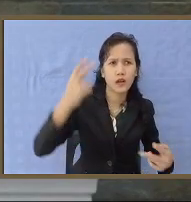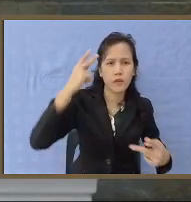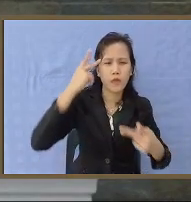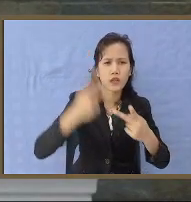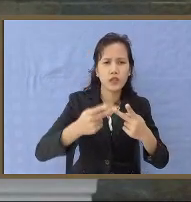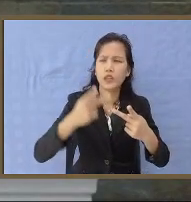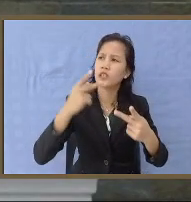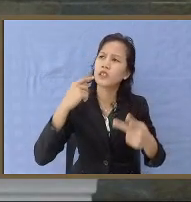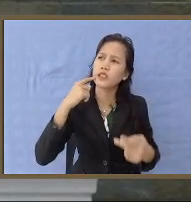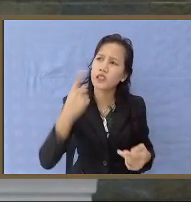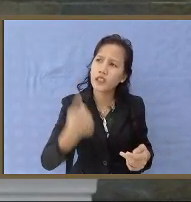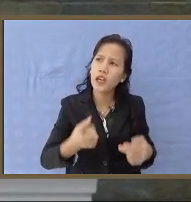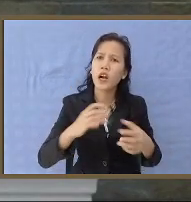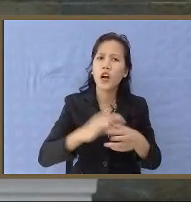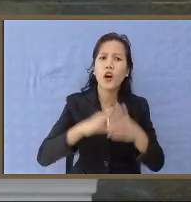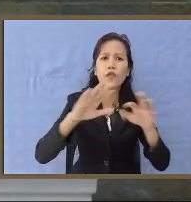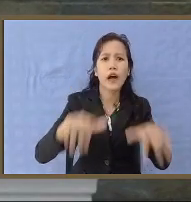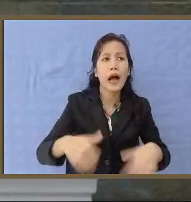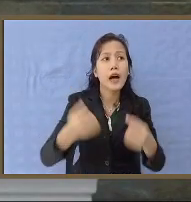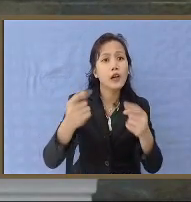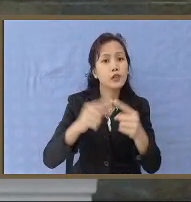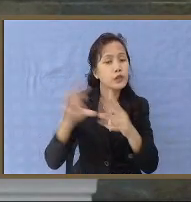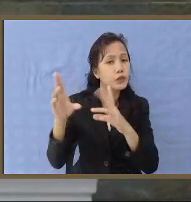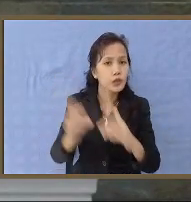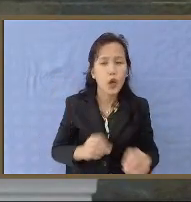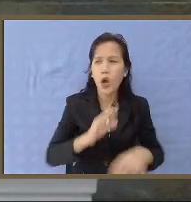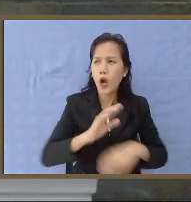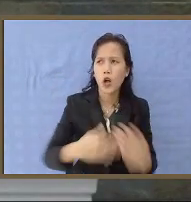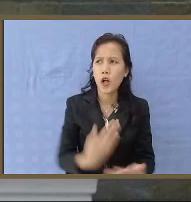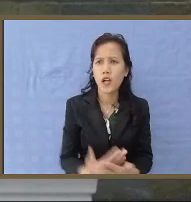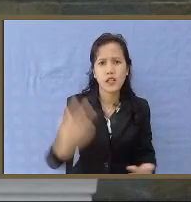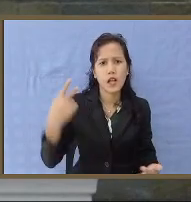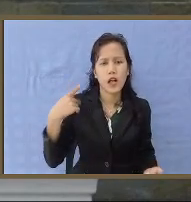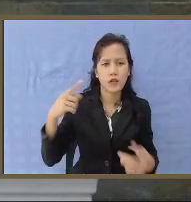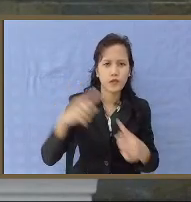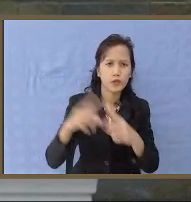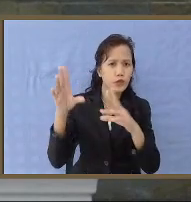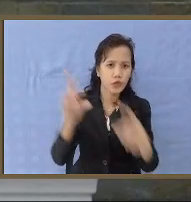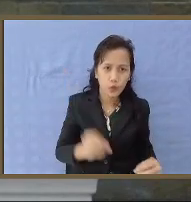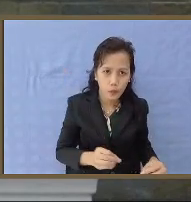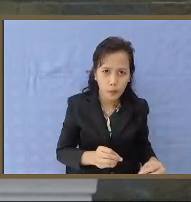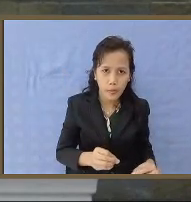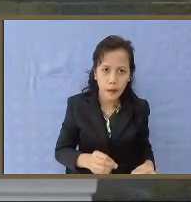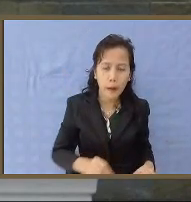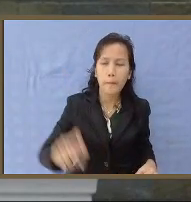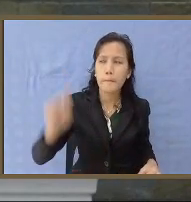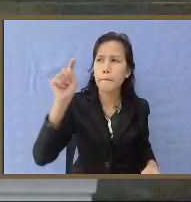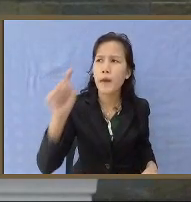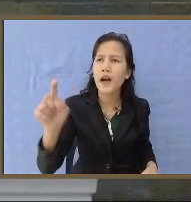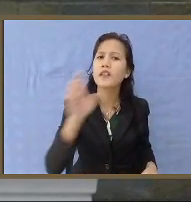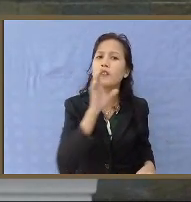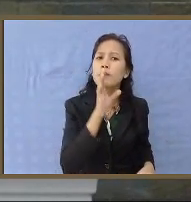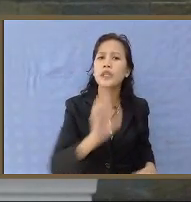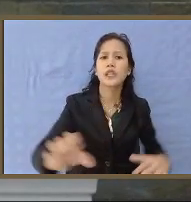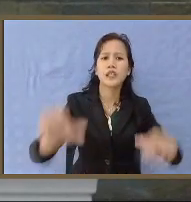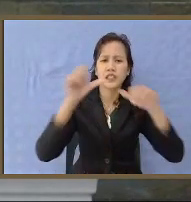kung paano gagawin ito ngayon. All you have to do is to be what? Consistent.